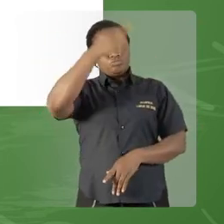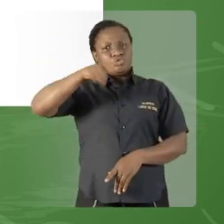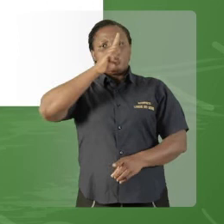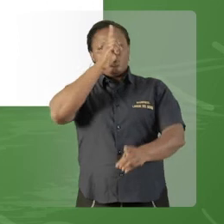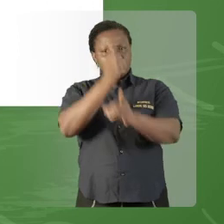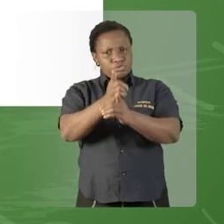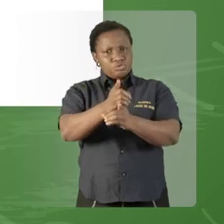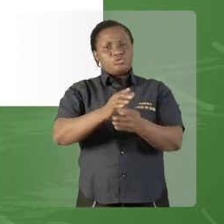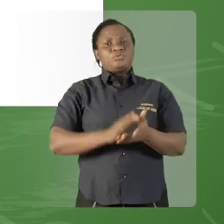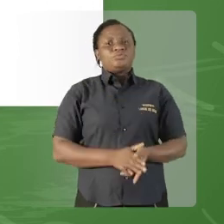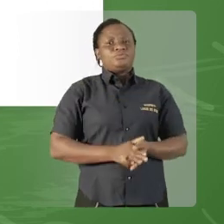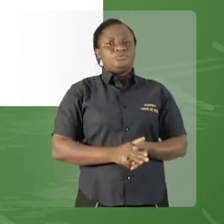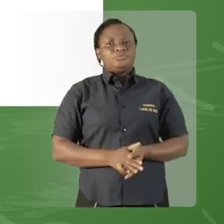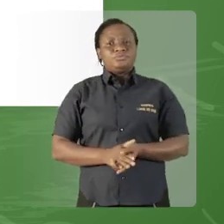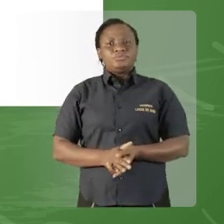bien public.